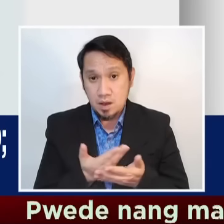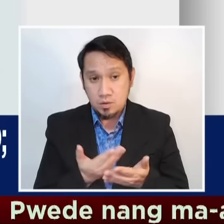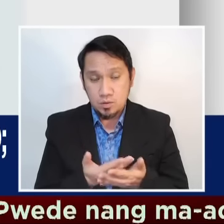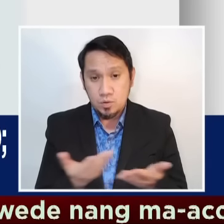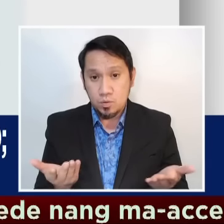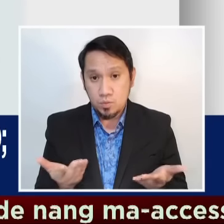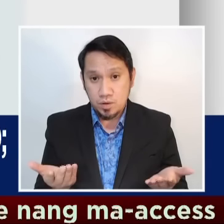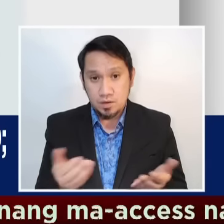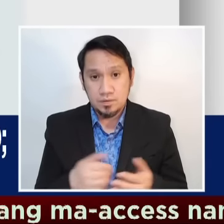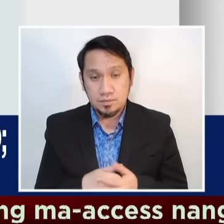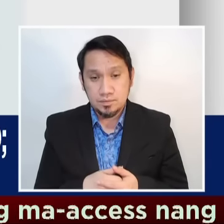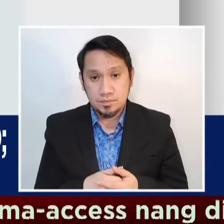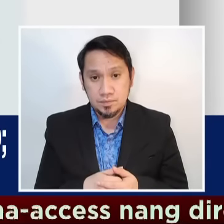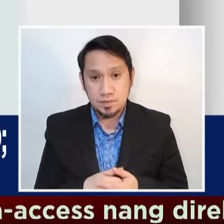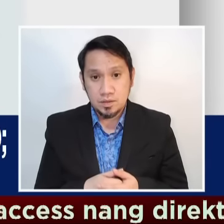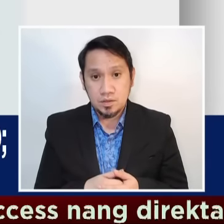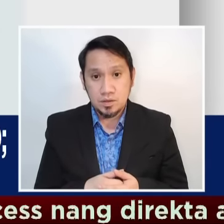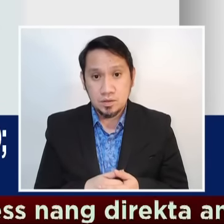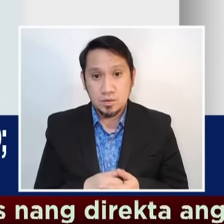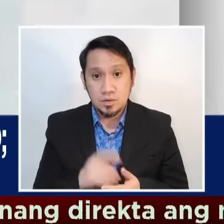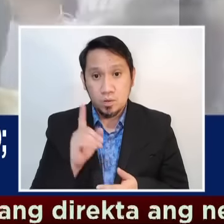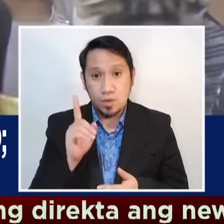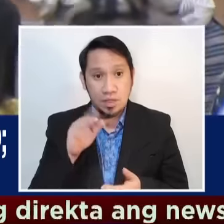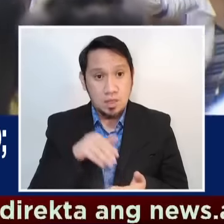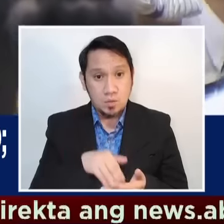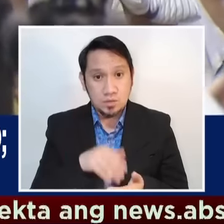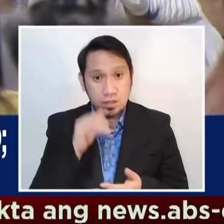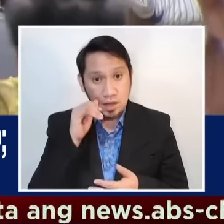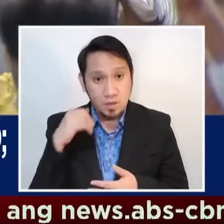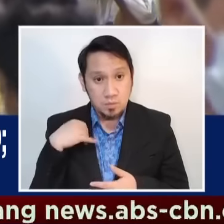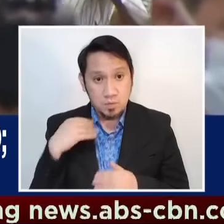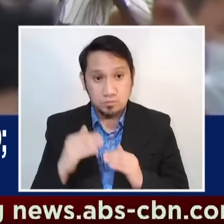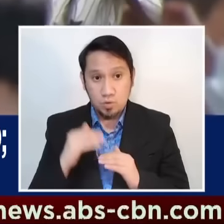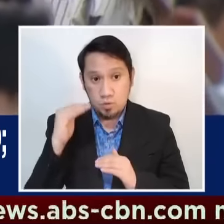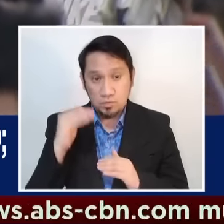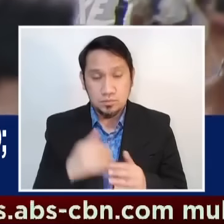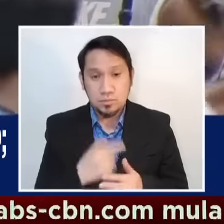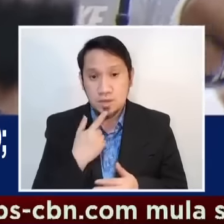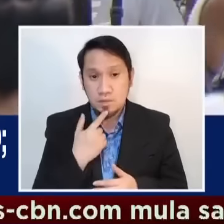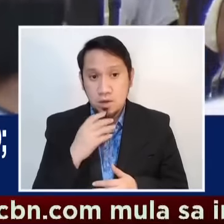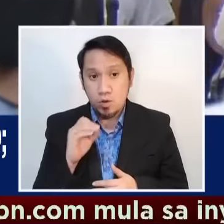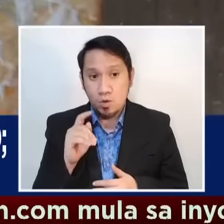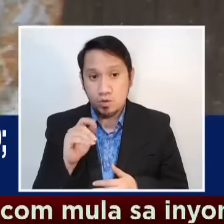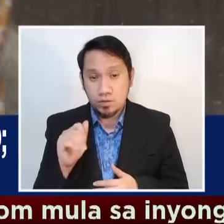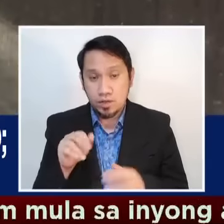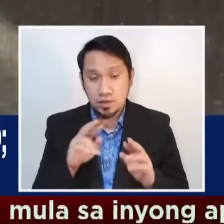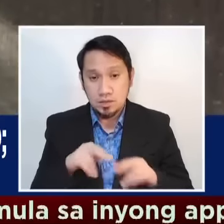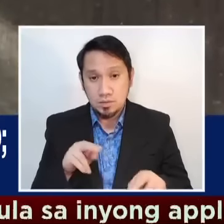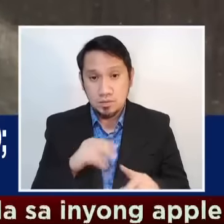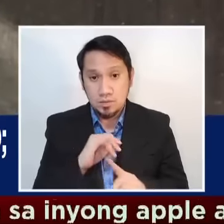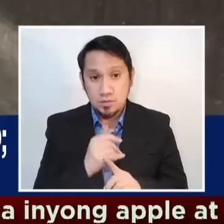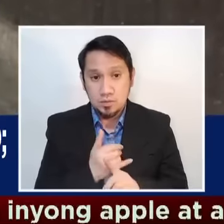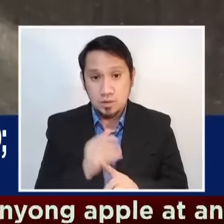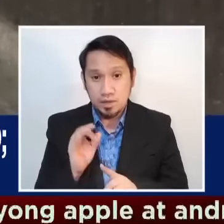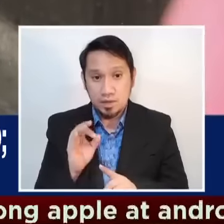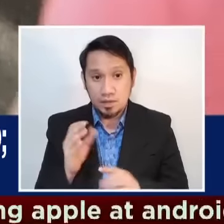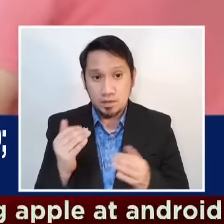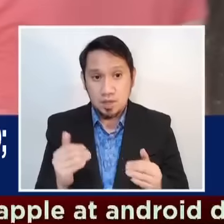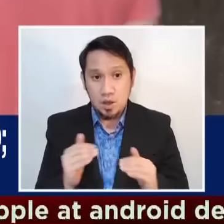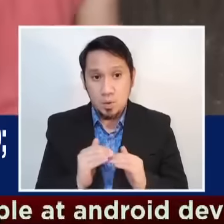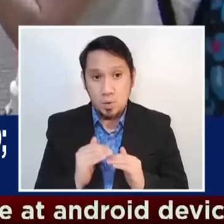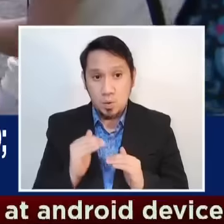Metro Manila na lumampas na ng 1,000 kahapon. Ayon sa Okta Research, mula July 19, paakyat muli ang positivity